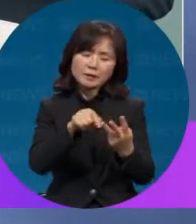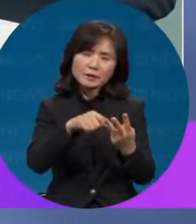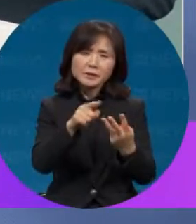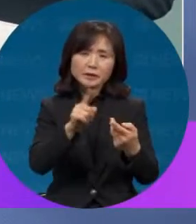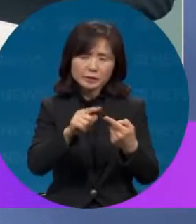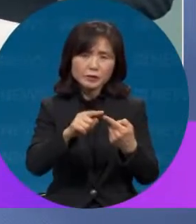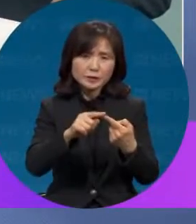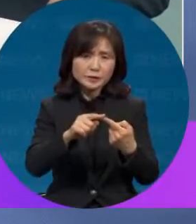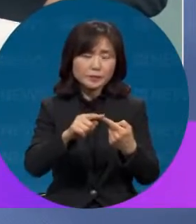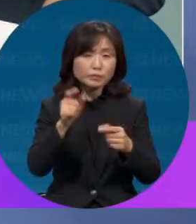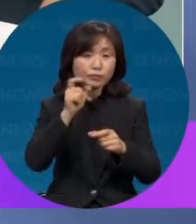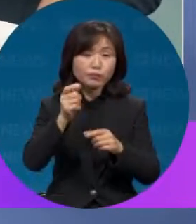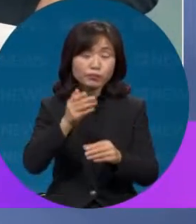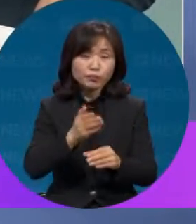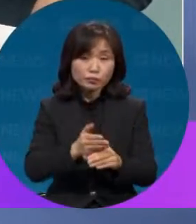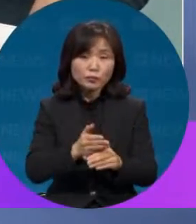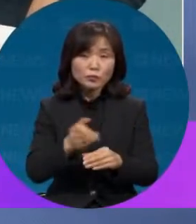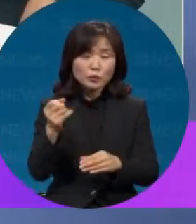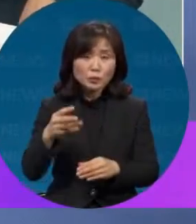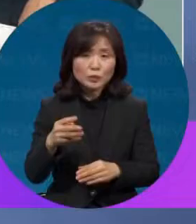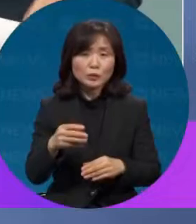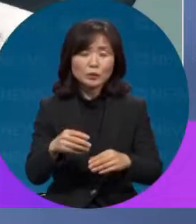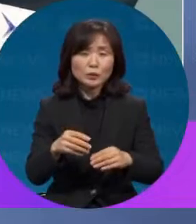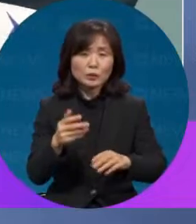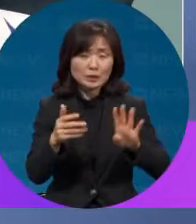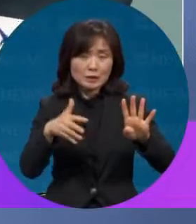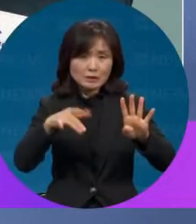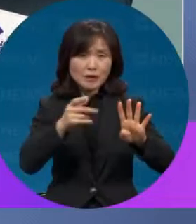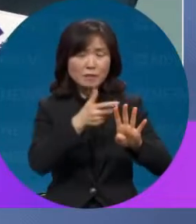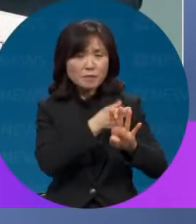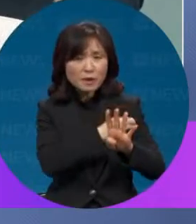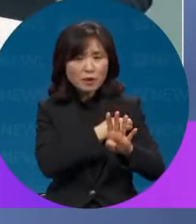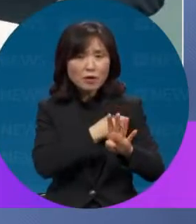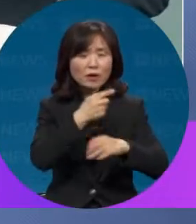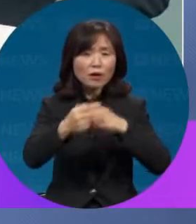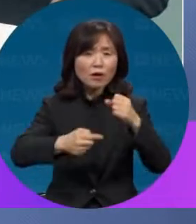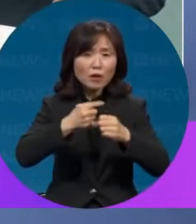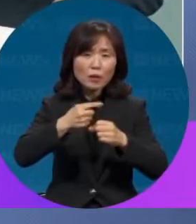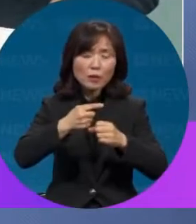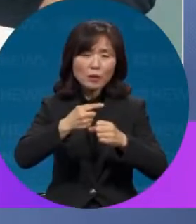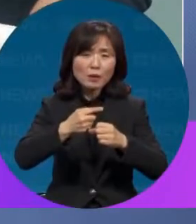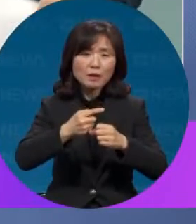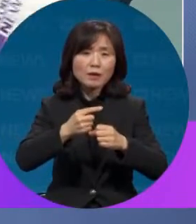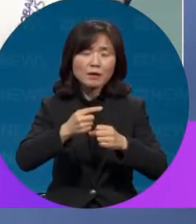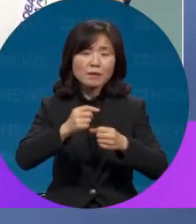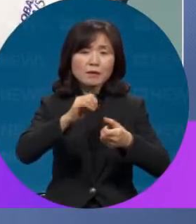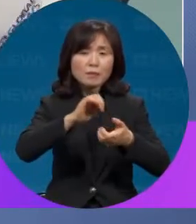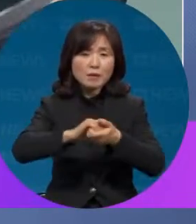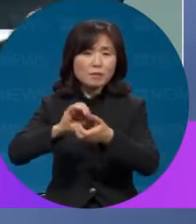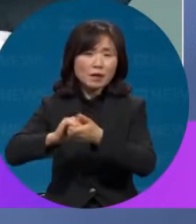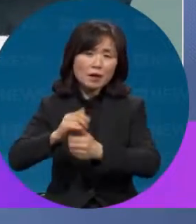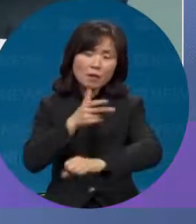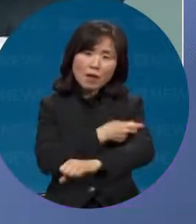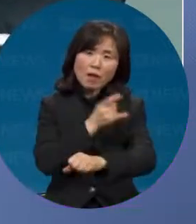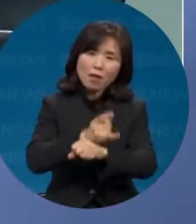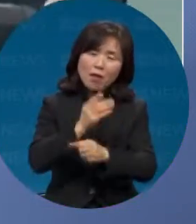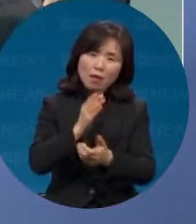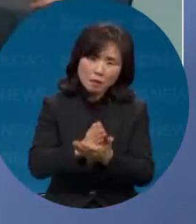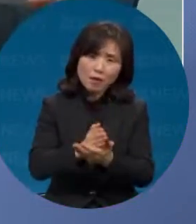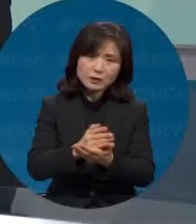의 콜은 알고 백신접종을 14화 하는 방향 방향으로 진행할 지도 검토 대상에 포함 포함된 것으로 알려지고